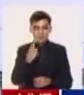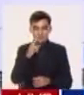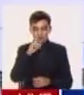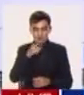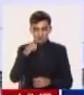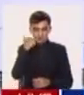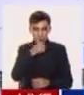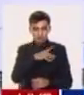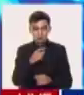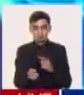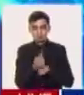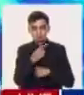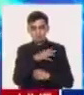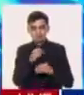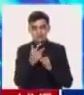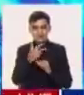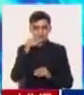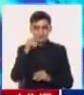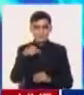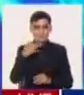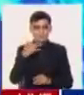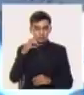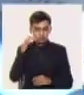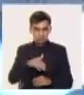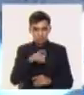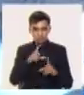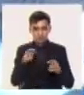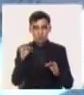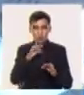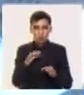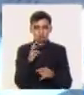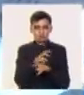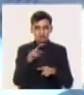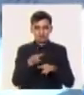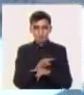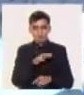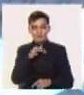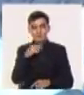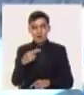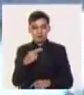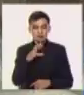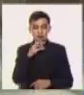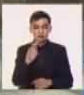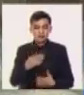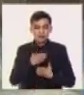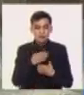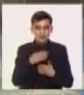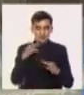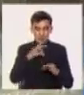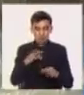они обнаружили 13 500 фиктивных приемов пациентов. На это из фонда социального медстрахования было